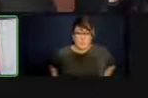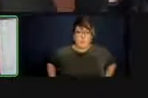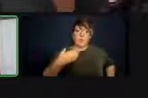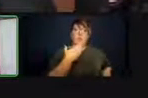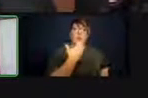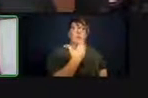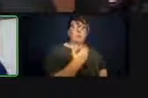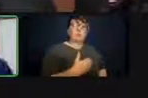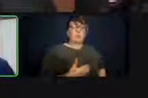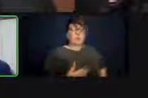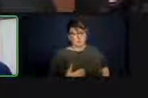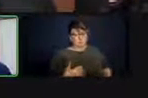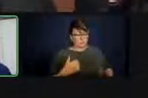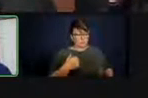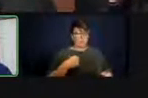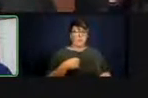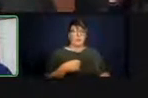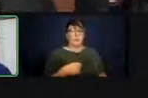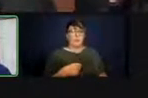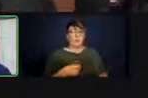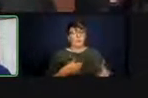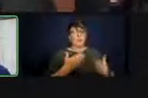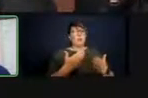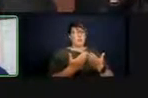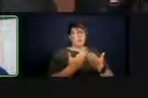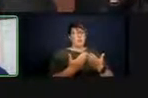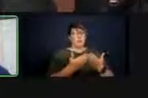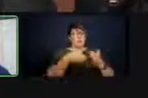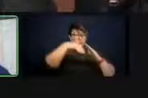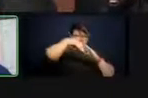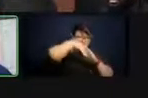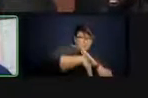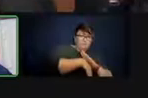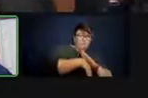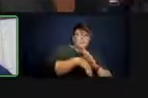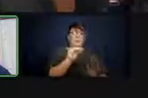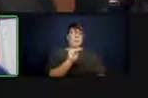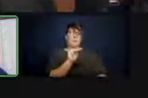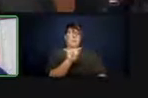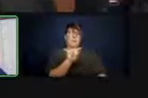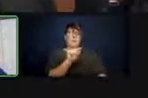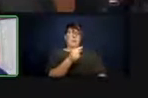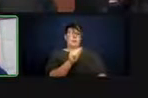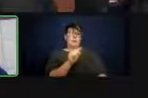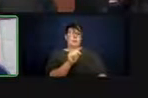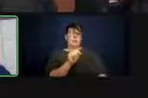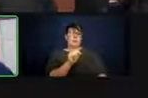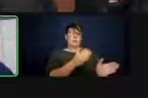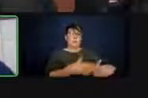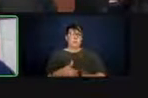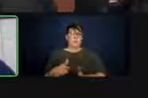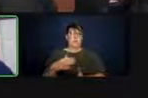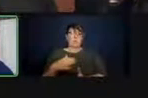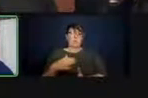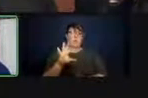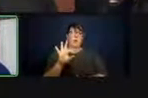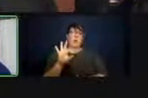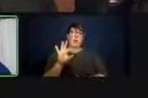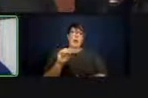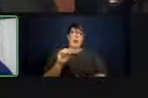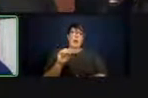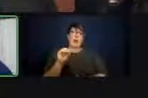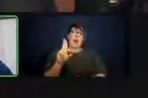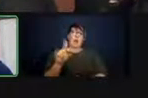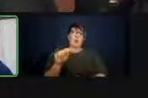حول هذا الموضوع. شكرا جزيلا. أنا أود أن أتحدث عن استراتيجية الجذب